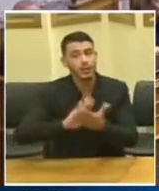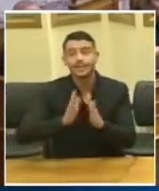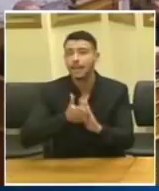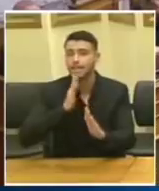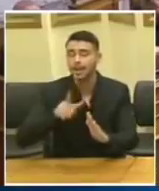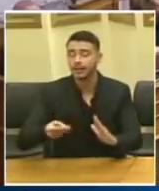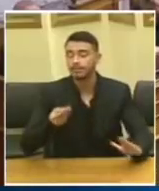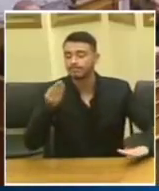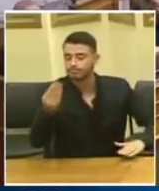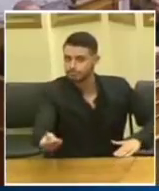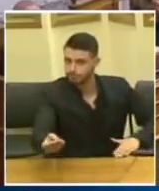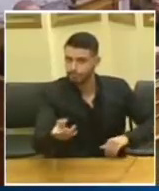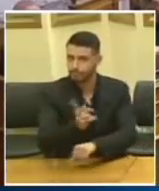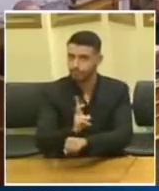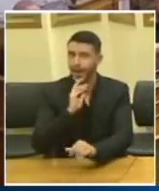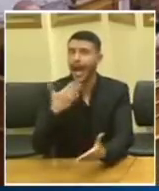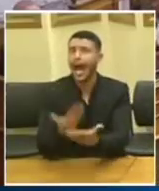ότι το σημαντικότερο που θα